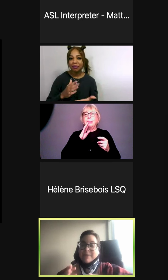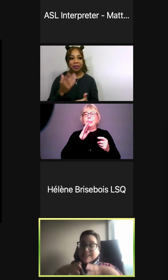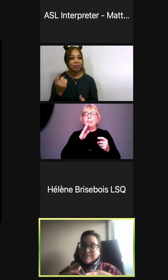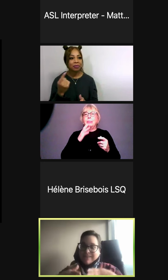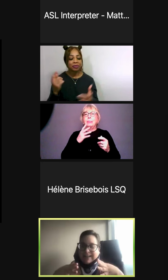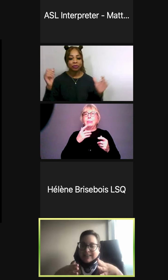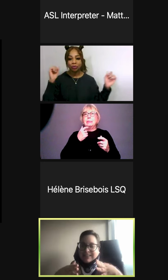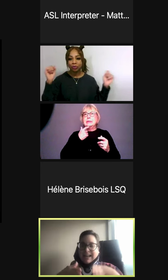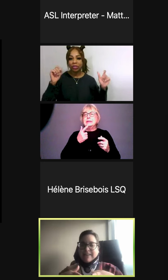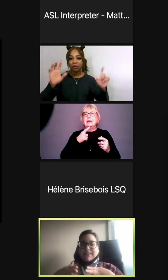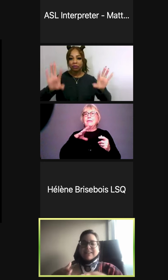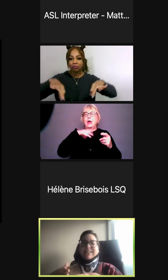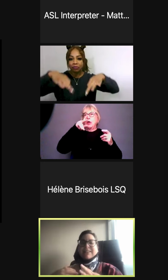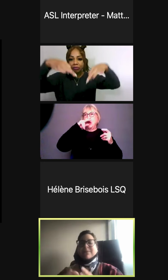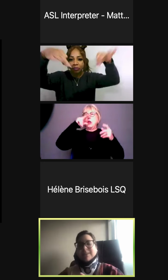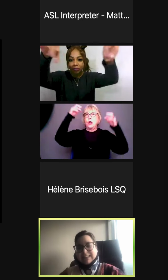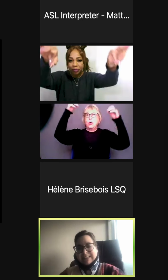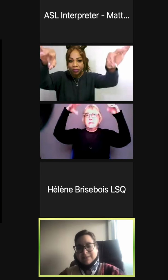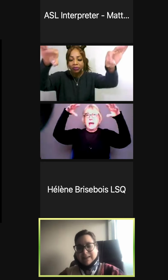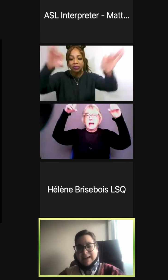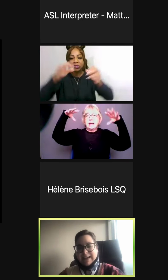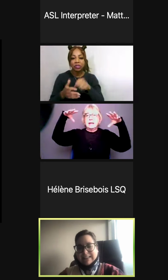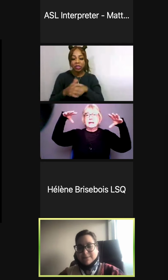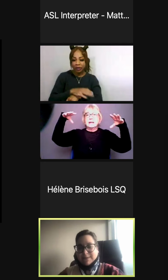des lumières, de l'éclairage.